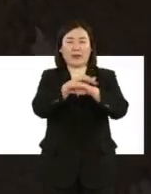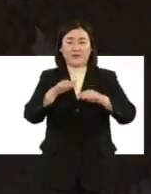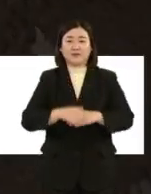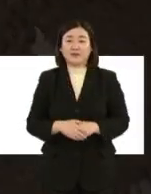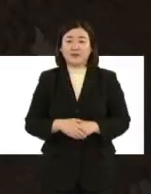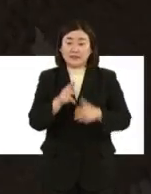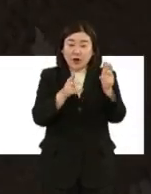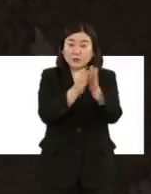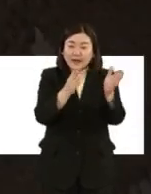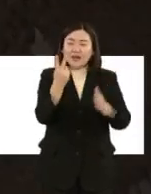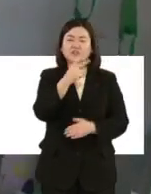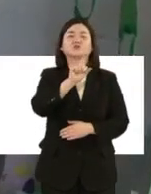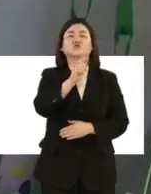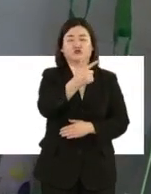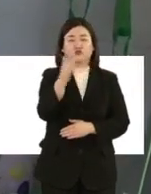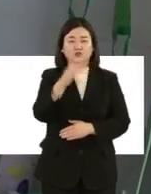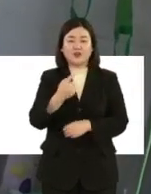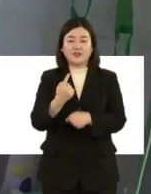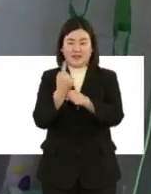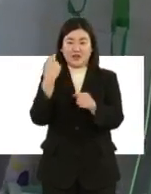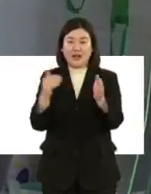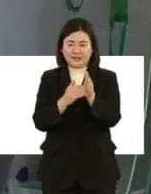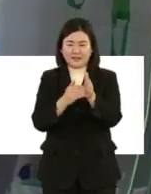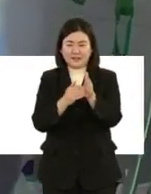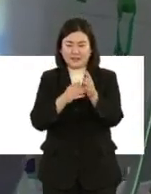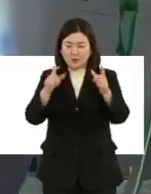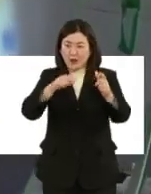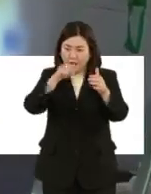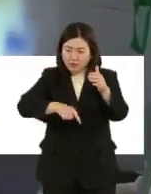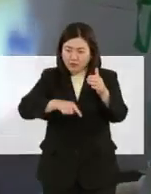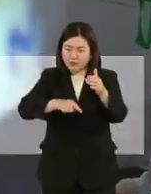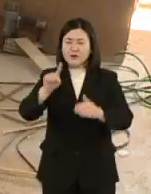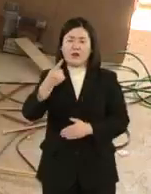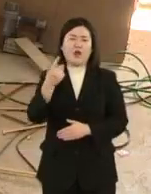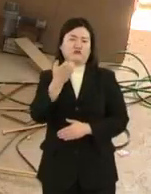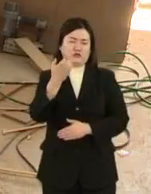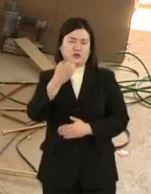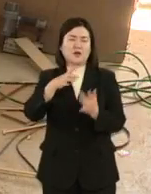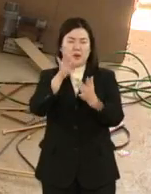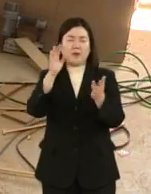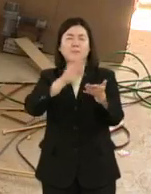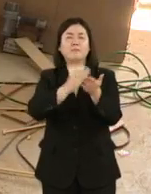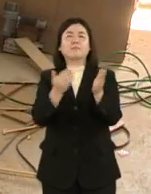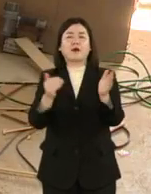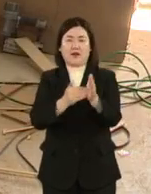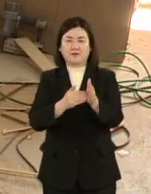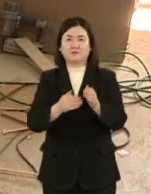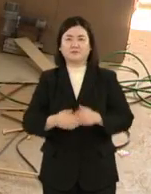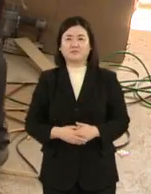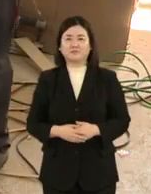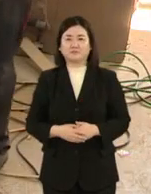대전시는 2016년부터 지난해까지 관내 취약계층 190가구의 신뢰 환경을 개선해왔습니다